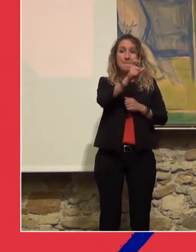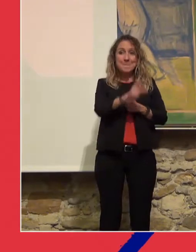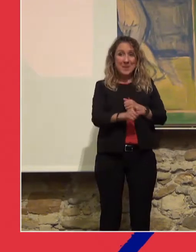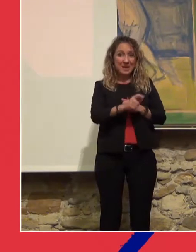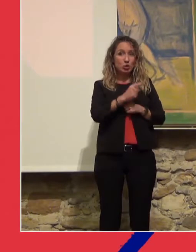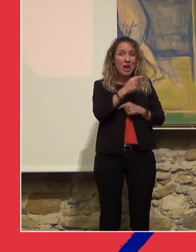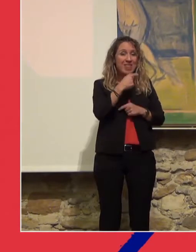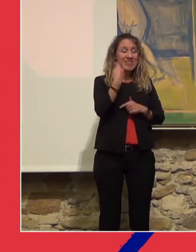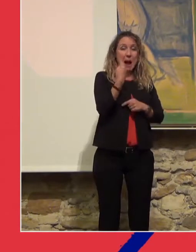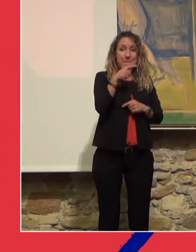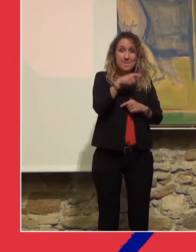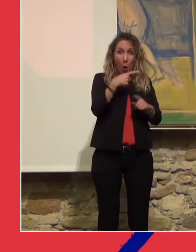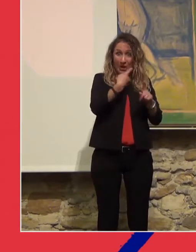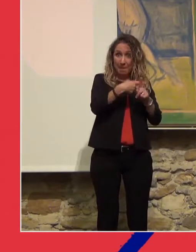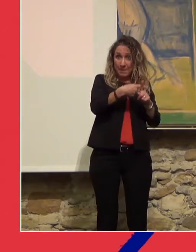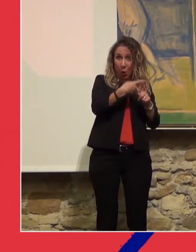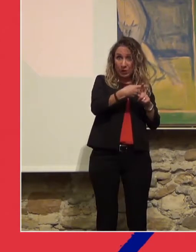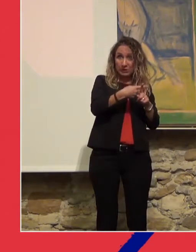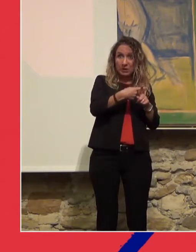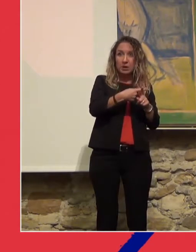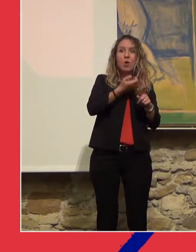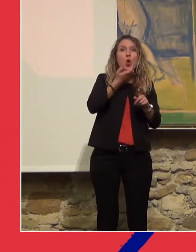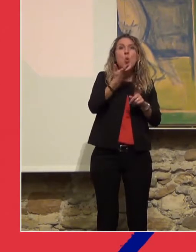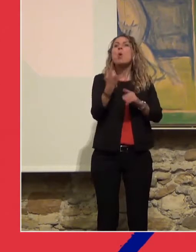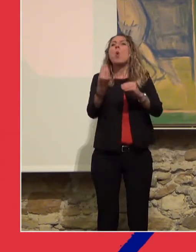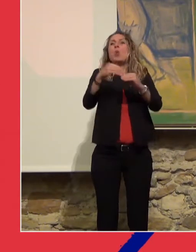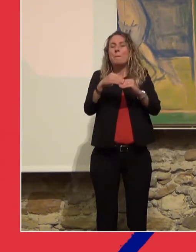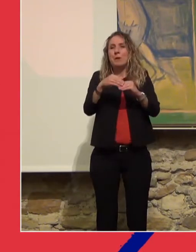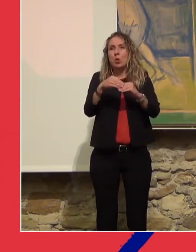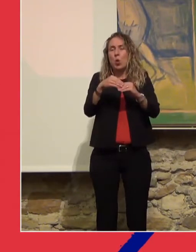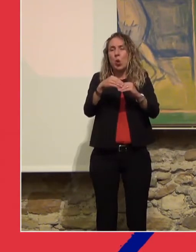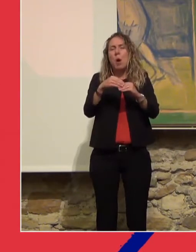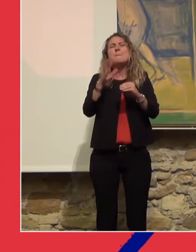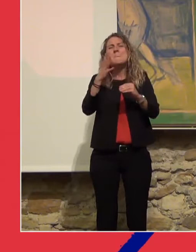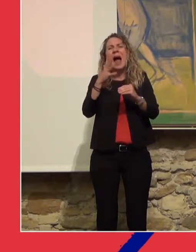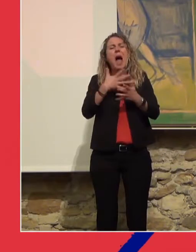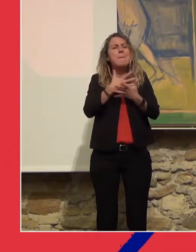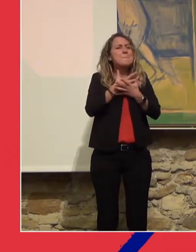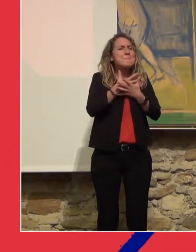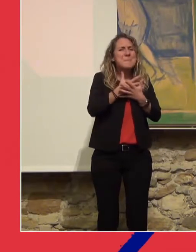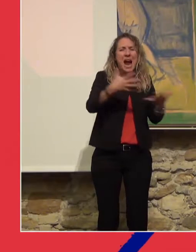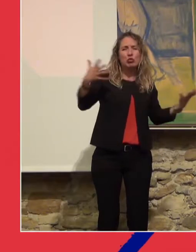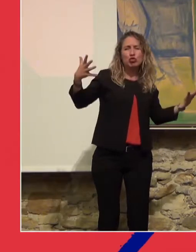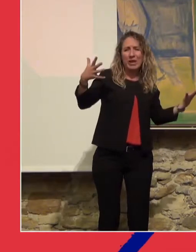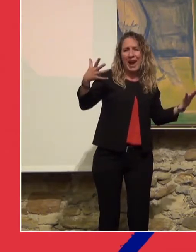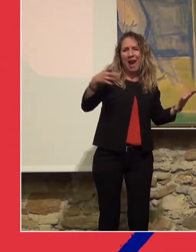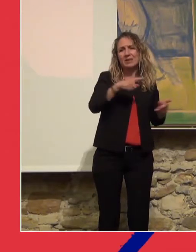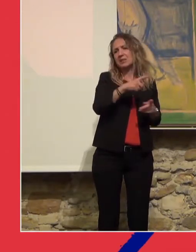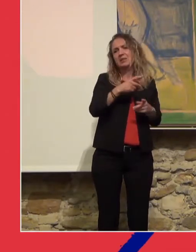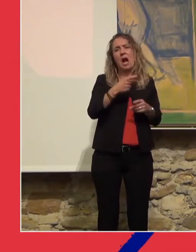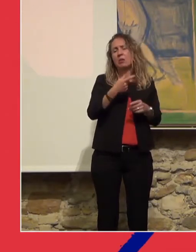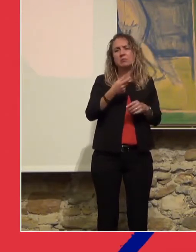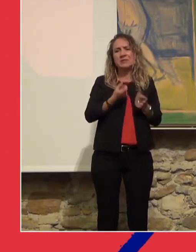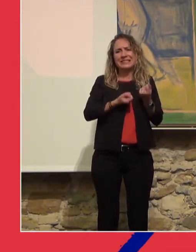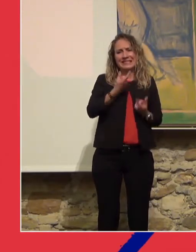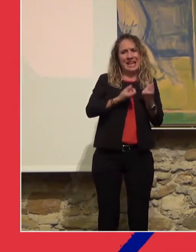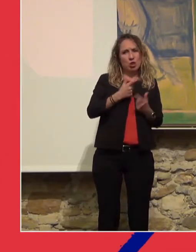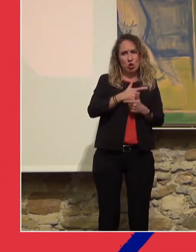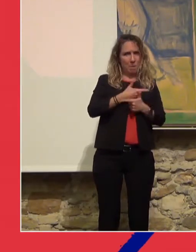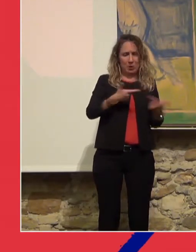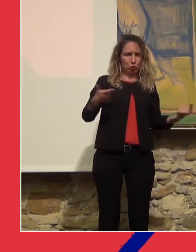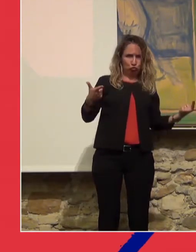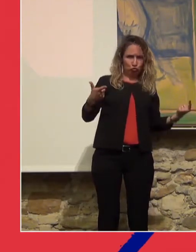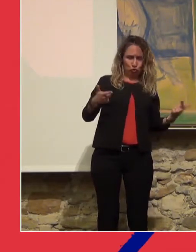è chiaramente sintomatico. L'ambiguità della comunicazione e la simmetria